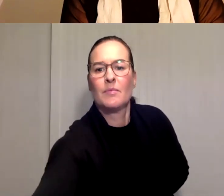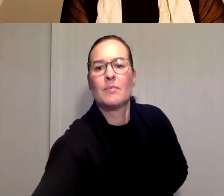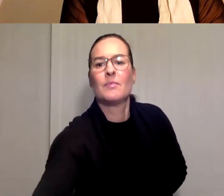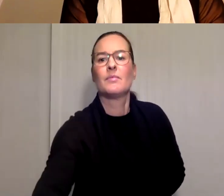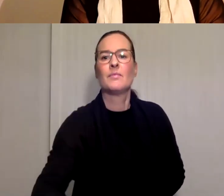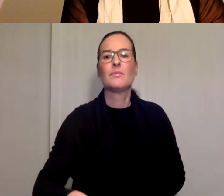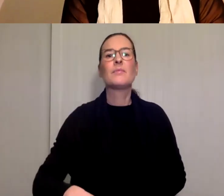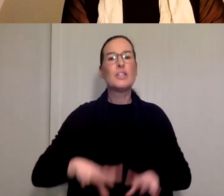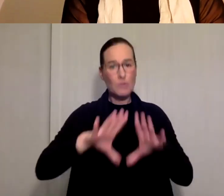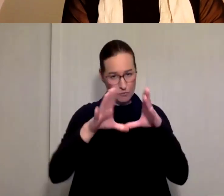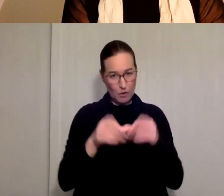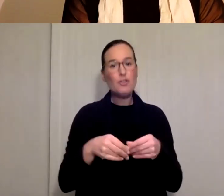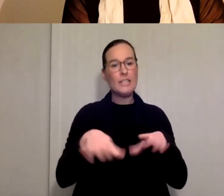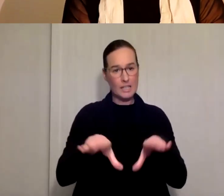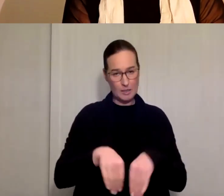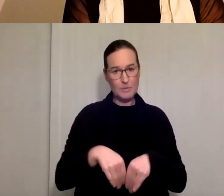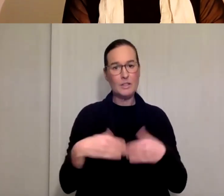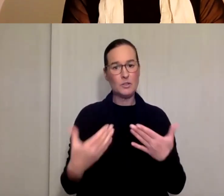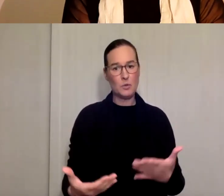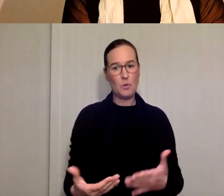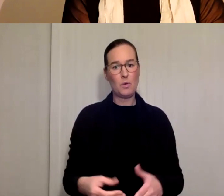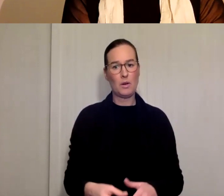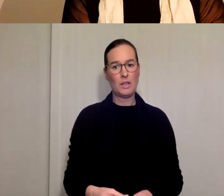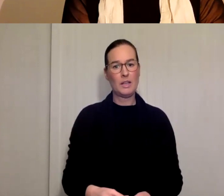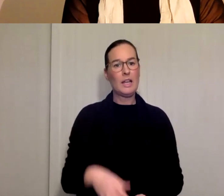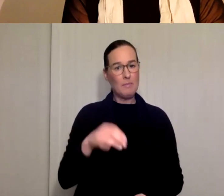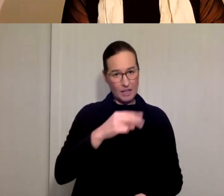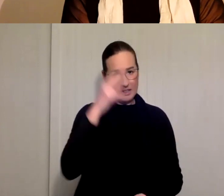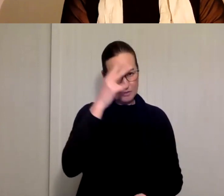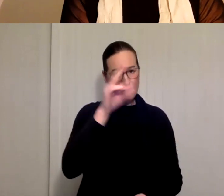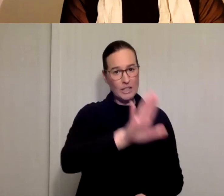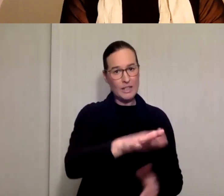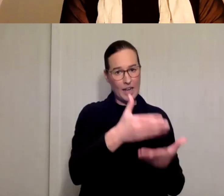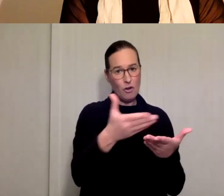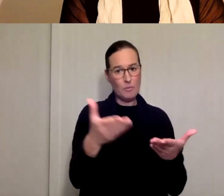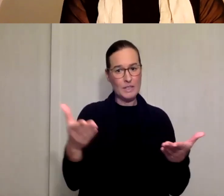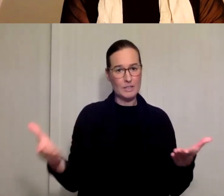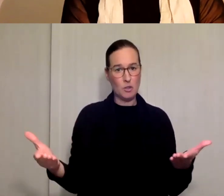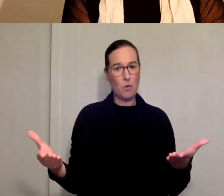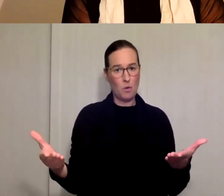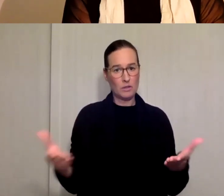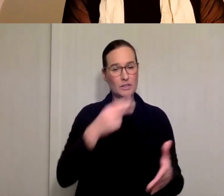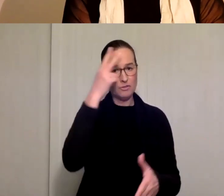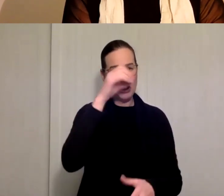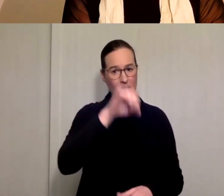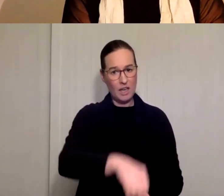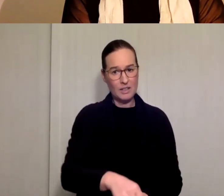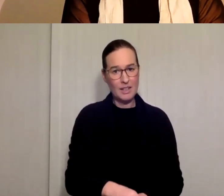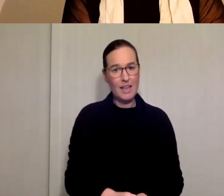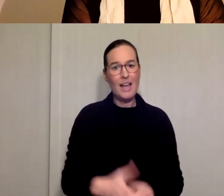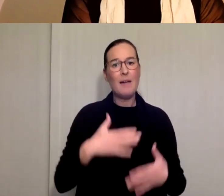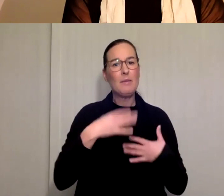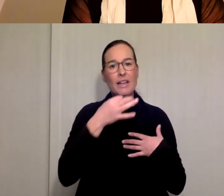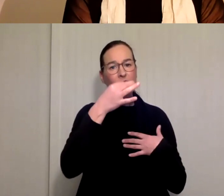Sondern in der Systematik, in der wie Sie argumentieren, ist das völlig nachvollziehbar. Das beantwortet nur nicht meine